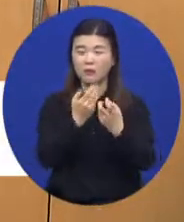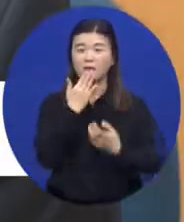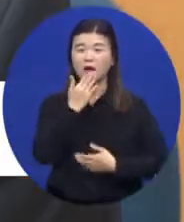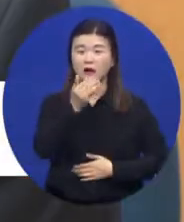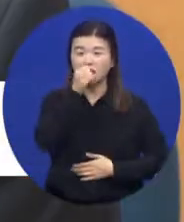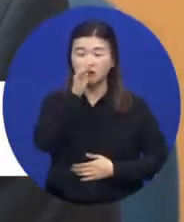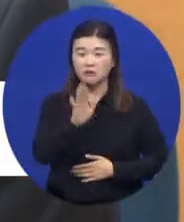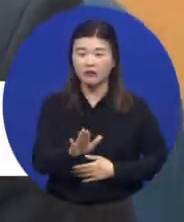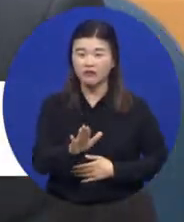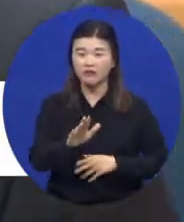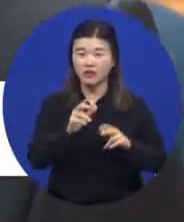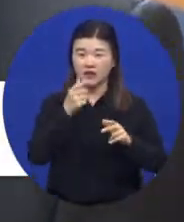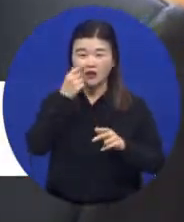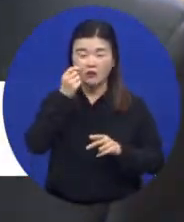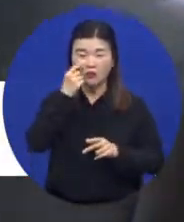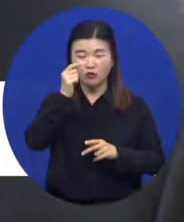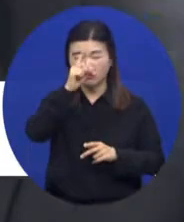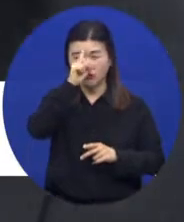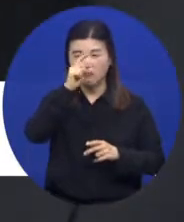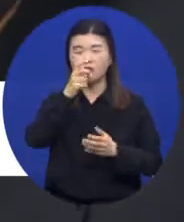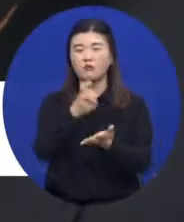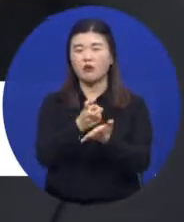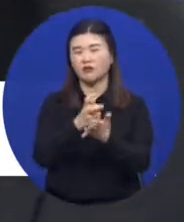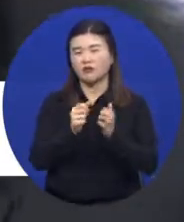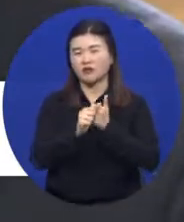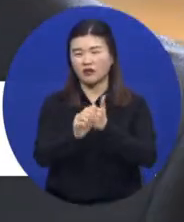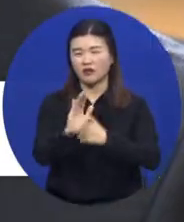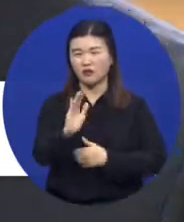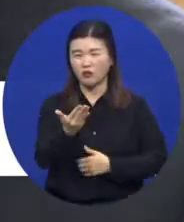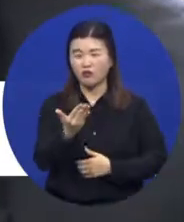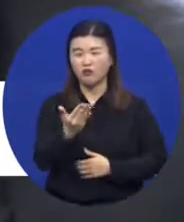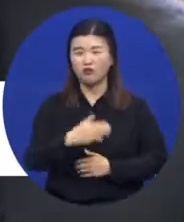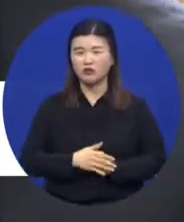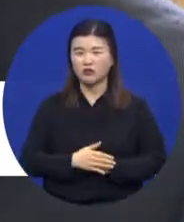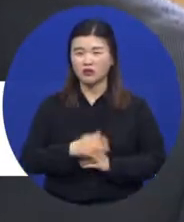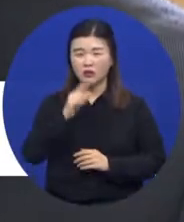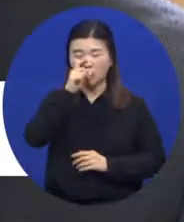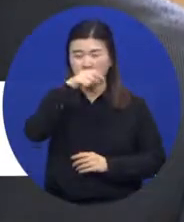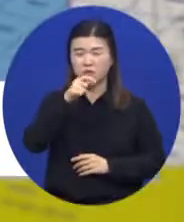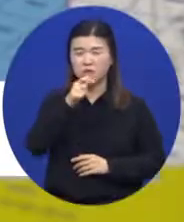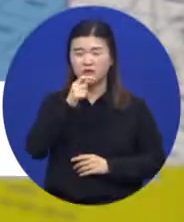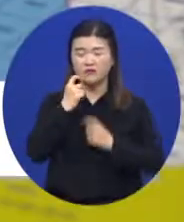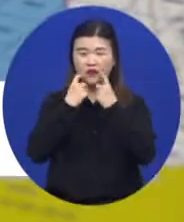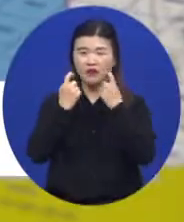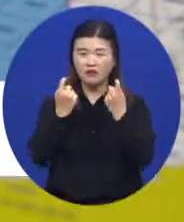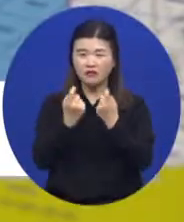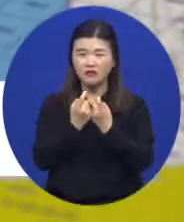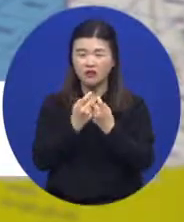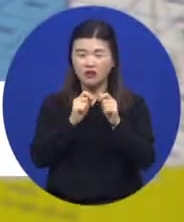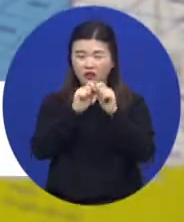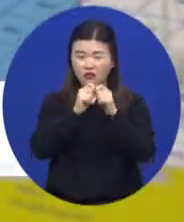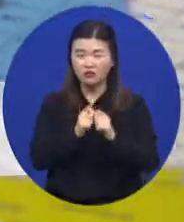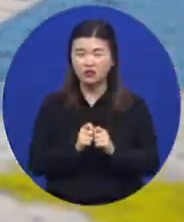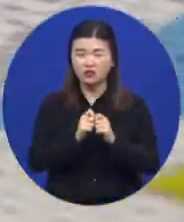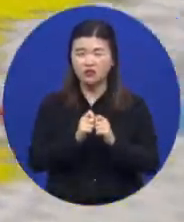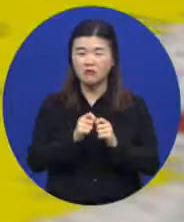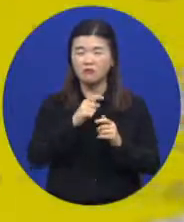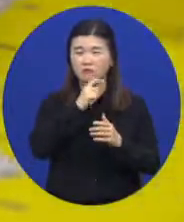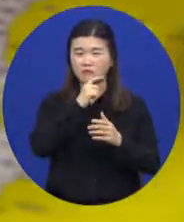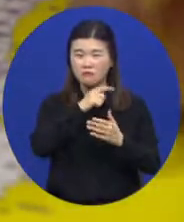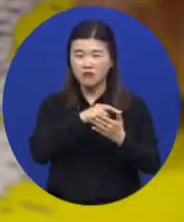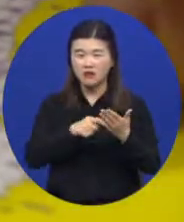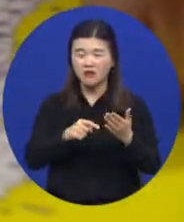가능하지만 일본 국내 법을 따라야 하고 오염수 방류로 피해를 입은 개인이 구체적인 피해